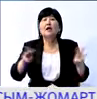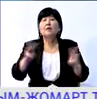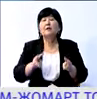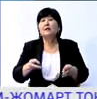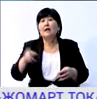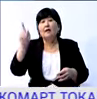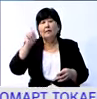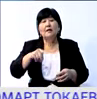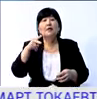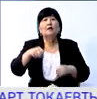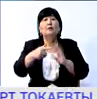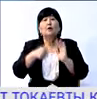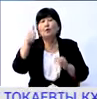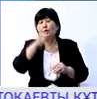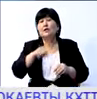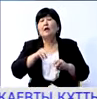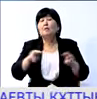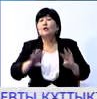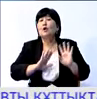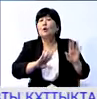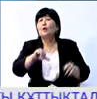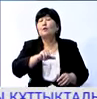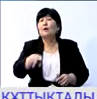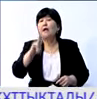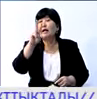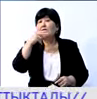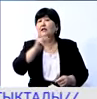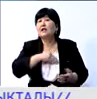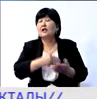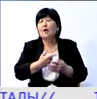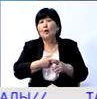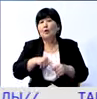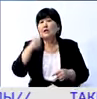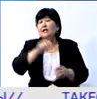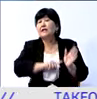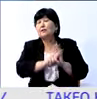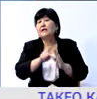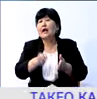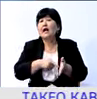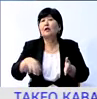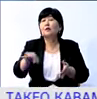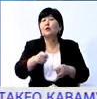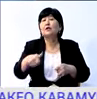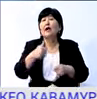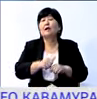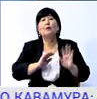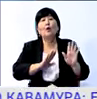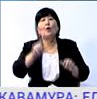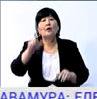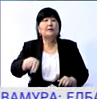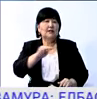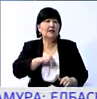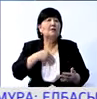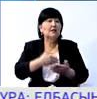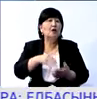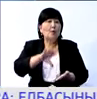таңсық емес. 2017 жылы министрдің орынбасары болып, онда 2 жыл қызмет етті. Осы жылдың басынан Қарағанды облысы әкімінің орынбасары лауазымында